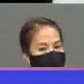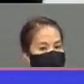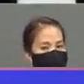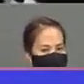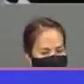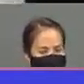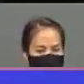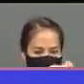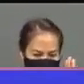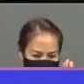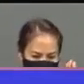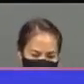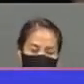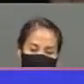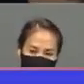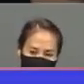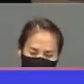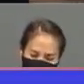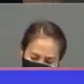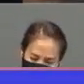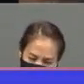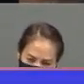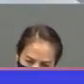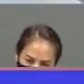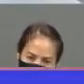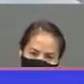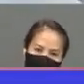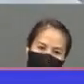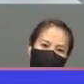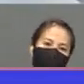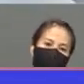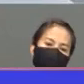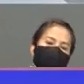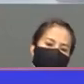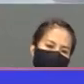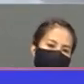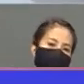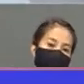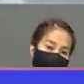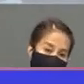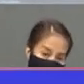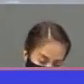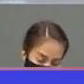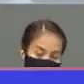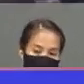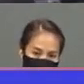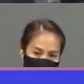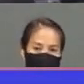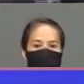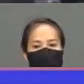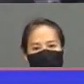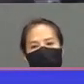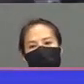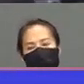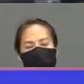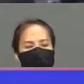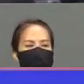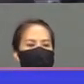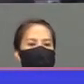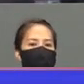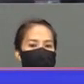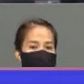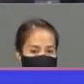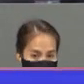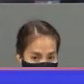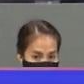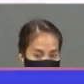ต้นน้ำในประเทศไทยชนิดเอ็มอาร์เอ็นเอซึ่งมีงบประมาณดำเนินการอยู่ที่ 365ล้านบาทมีการ